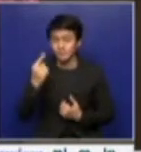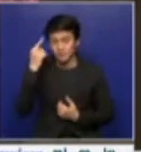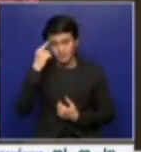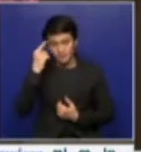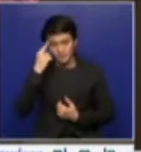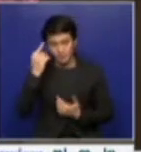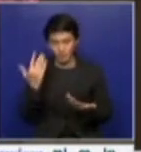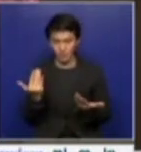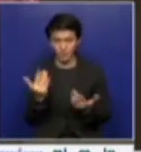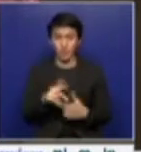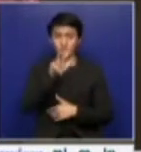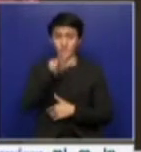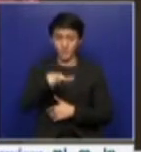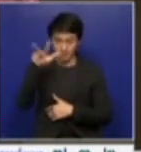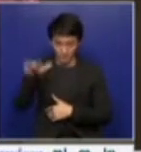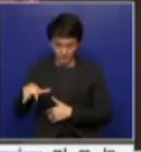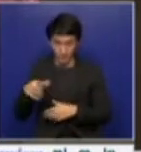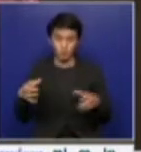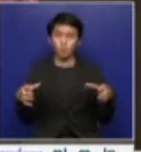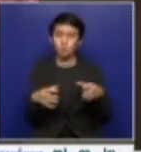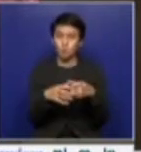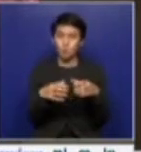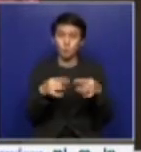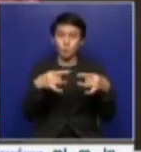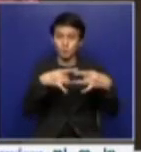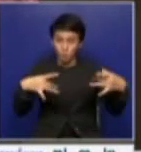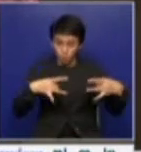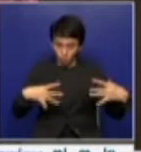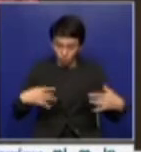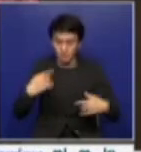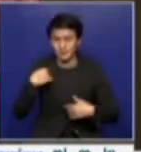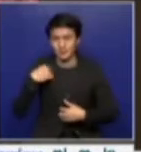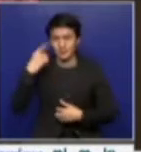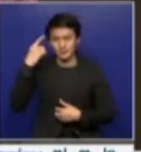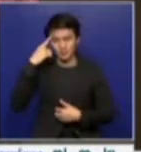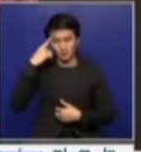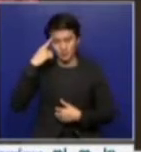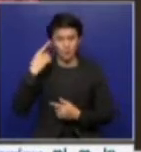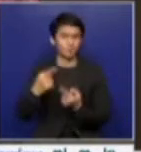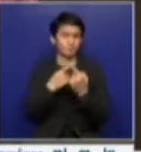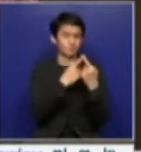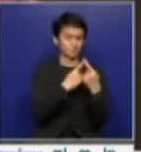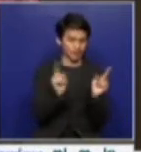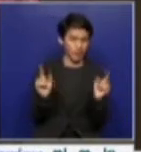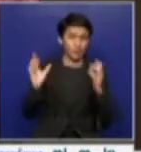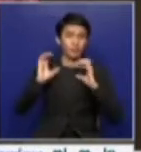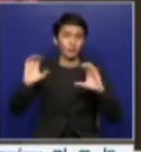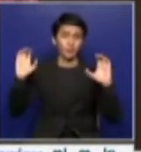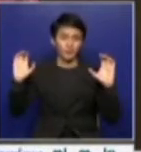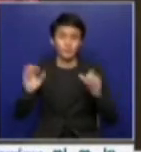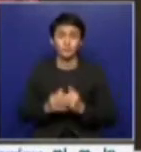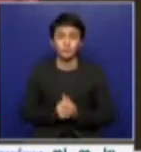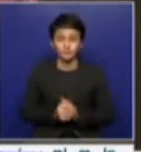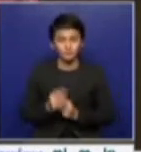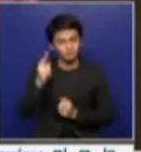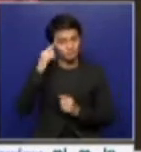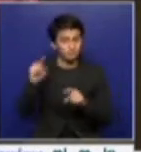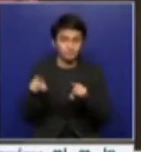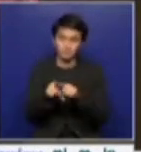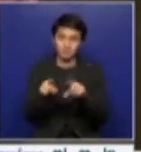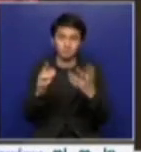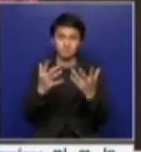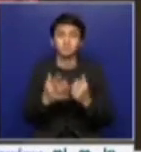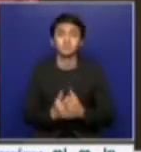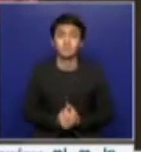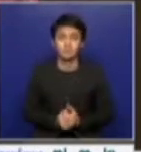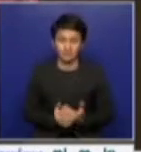เพื่อไทยและพรรคร่วมฝ่ายค้านนั้นมีความแตกต่างจากมุมมองของรัฐบาลอย่างสิ้นเชิงโดยท่านนายกรับ